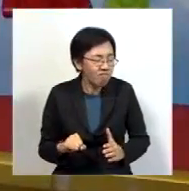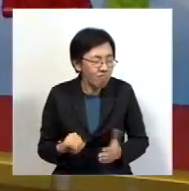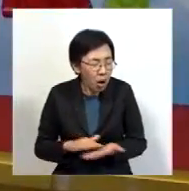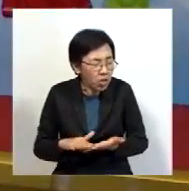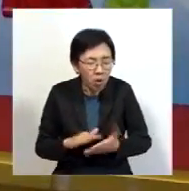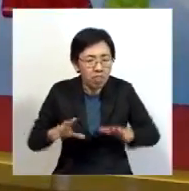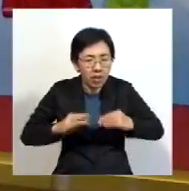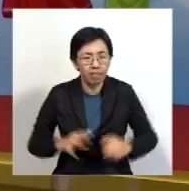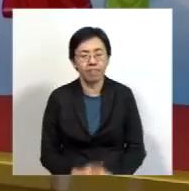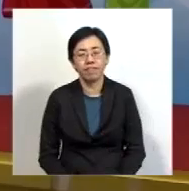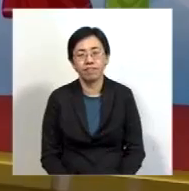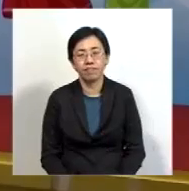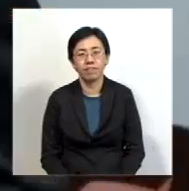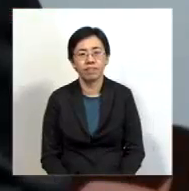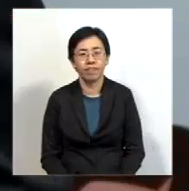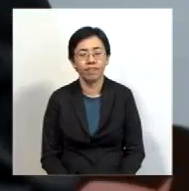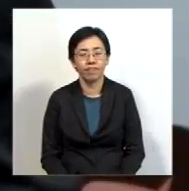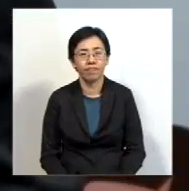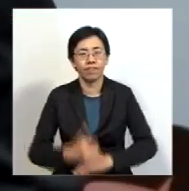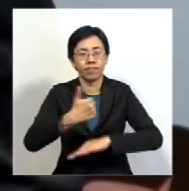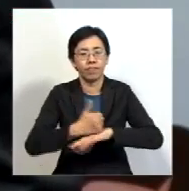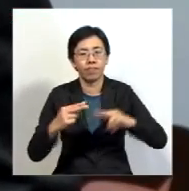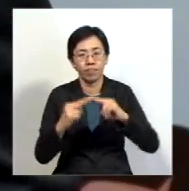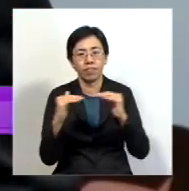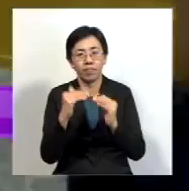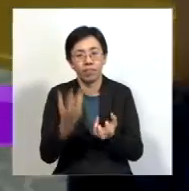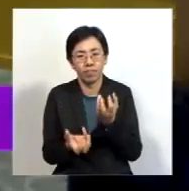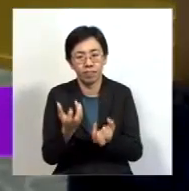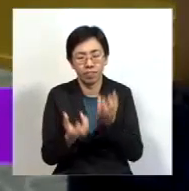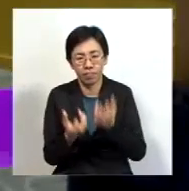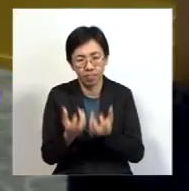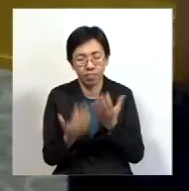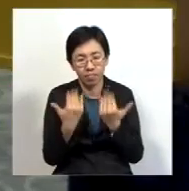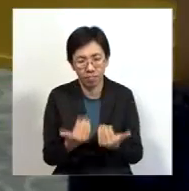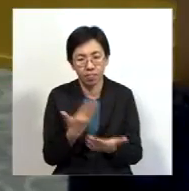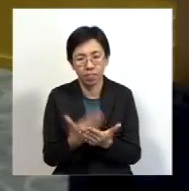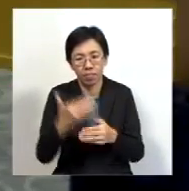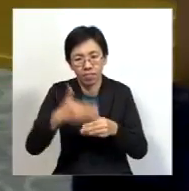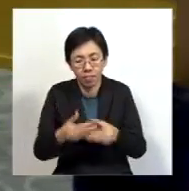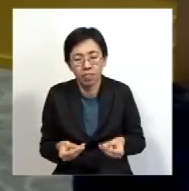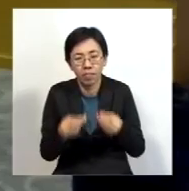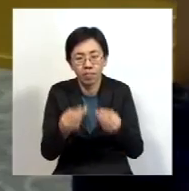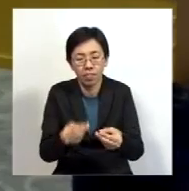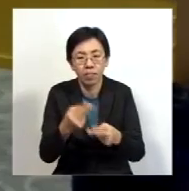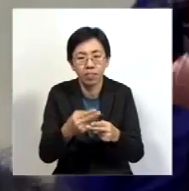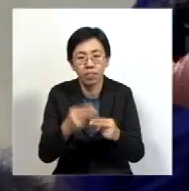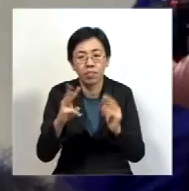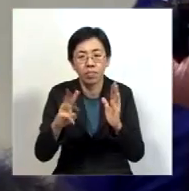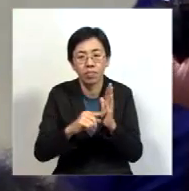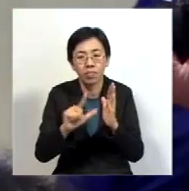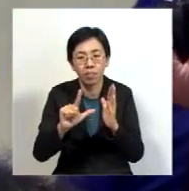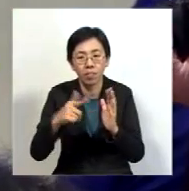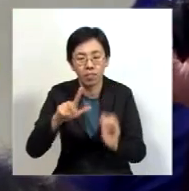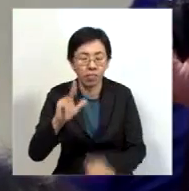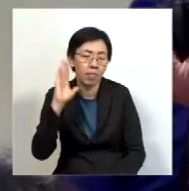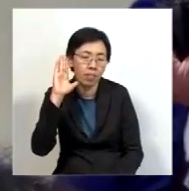โดยเรื่องนี้นะคะนายสมศักดิ์เทพสุทินรัฐมนตรีว่าการกระทรวงยุติธรรมนะคะวันนี้ก็มีการมอบเงินค่ะให้กับนายวันลบนิ่มมาพ่อ